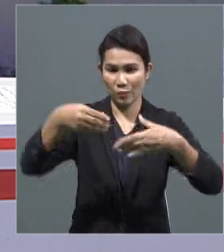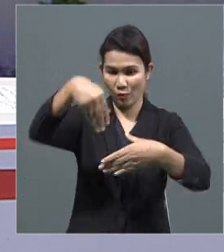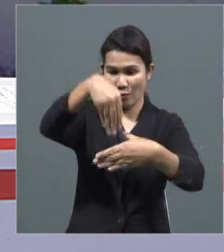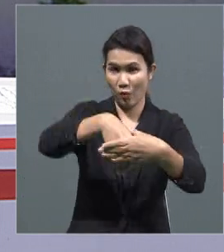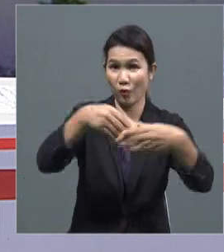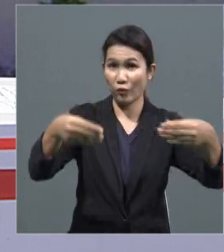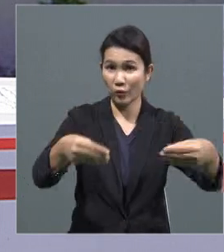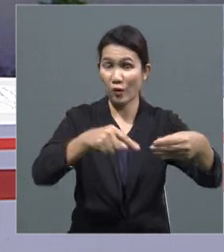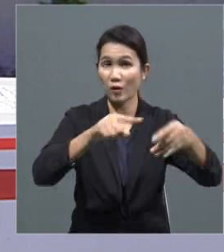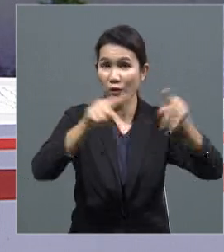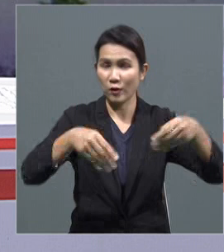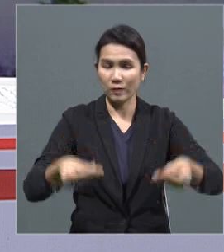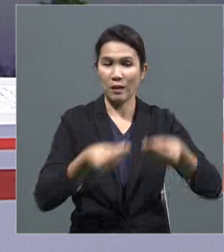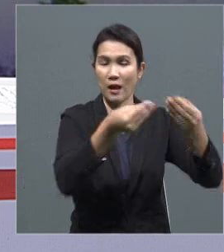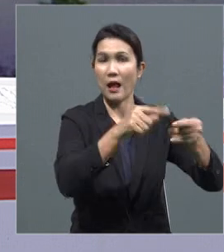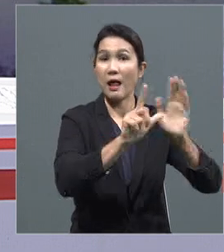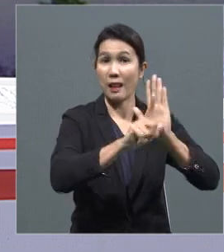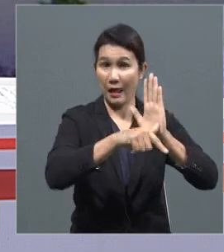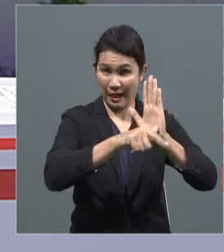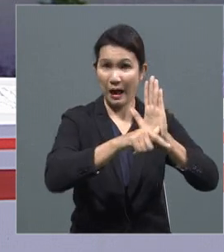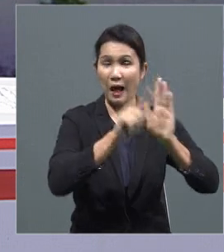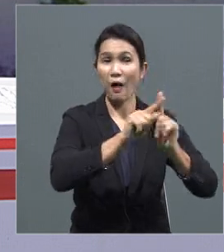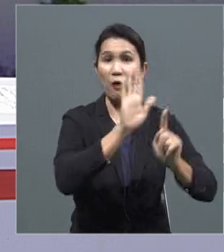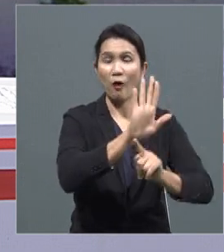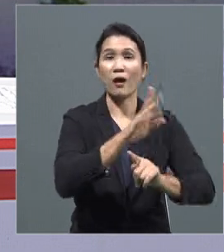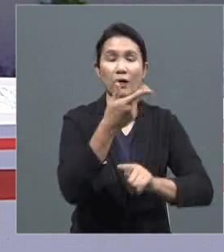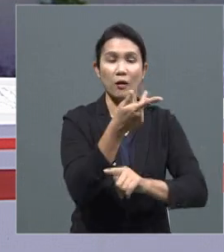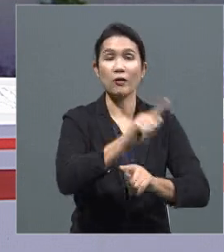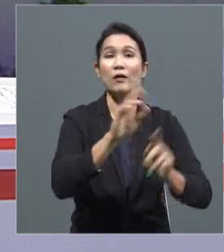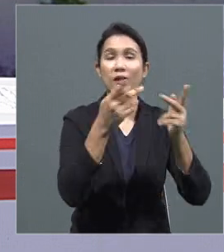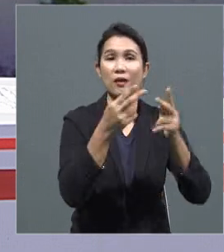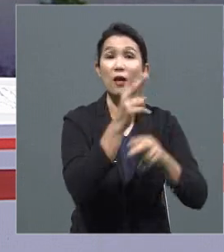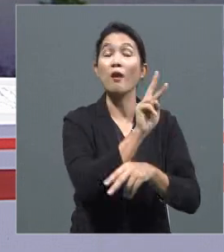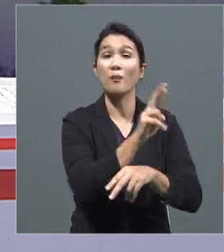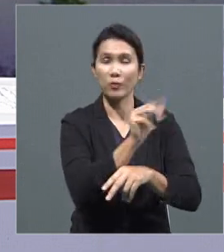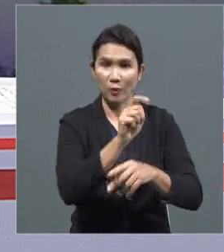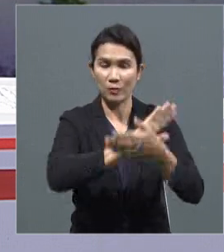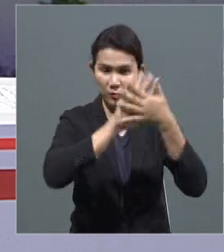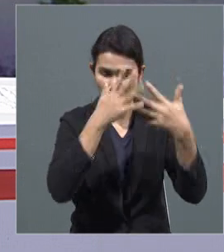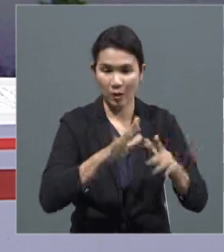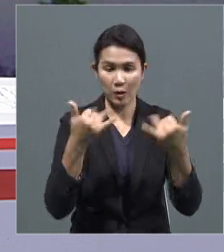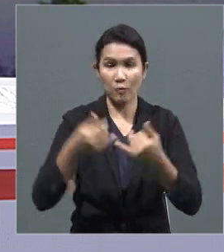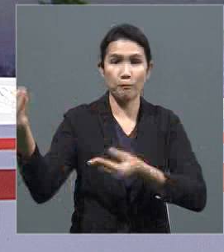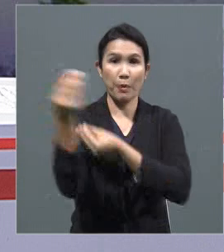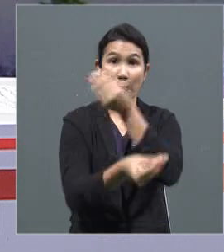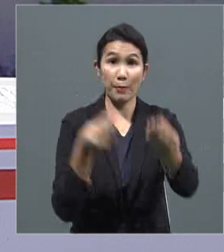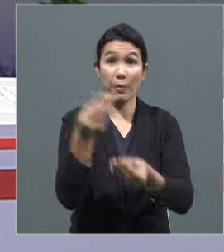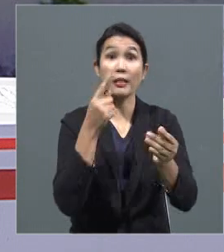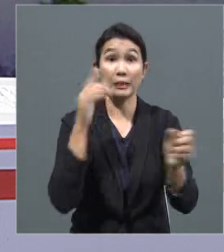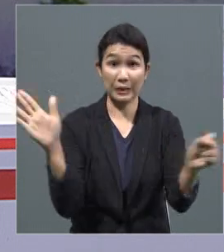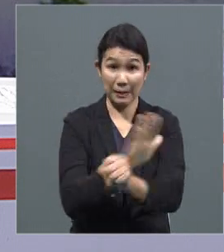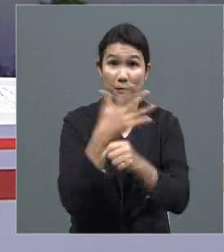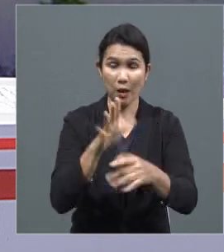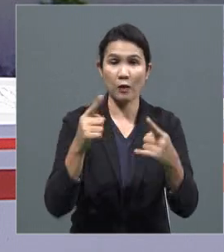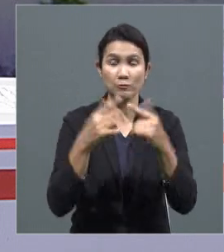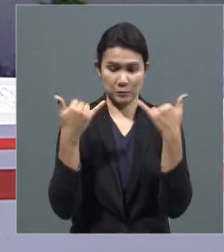ในมือเลขาธิการคณะรัฐมนตรีก็คือคุณหมอพรหมบินเรียบร้อยแล้ววันนี้คุณหมอพรหมบินให้สัมภาษณ์นะว่าทุกพรรคส่งมาครบหมดแล้วแล้วส่งมาเกินด้วยนะ